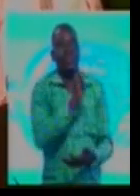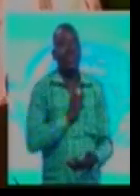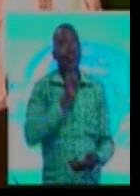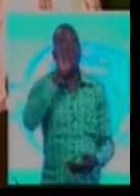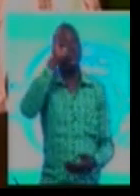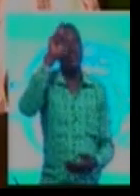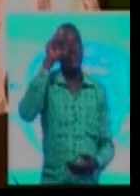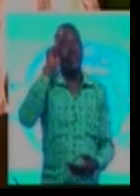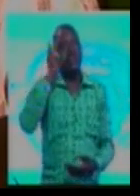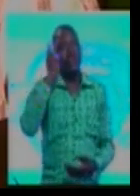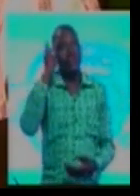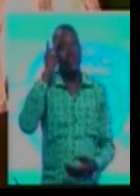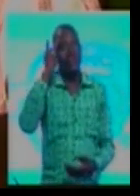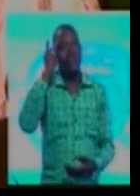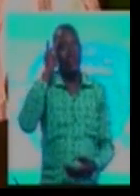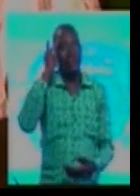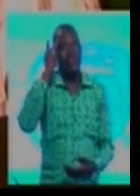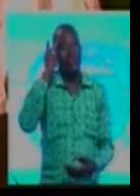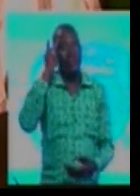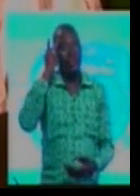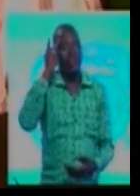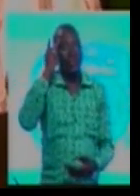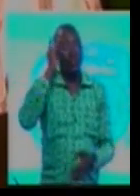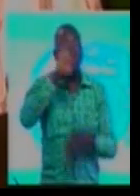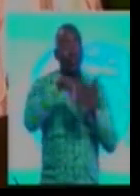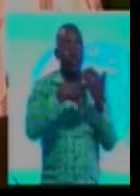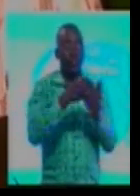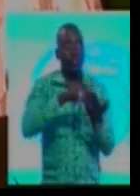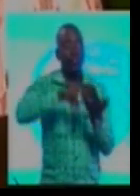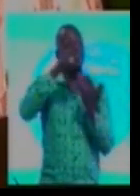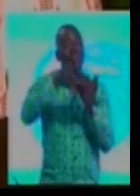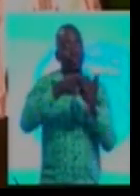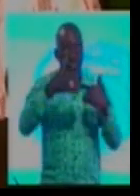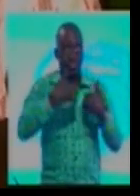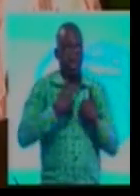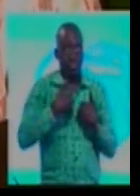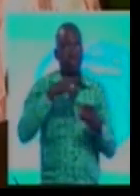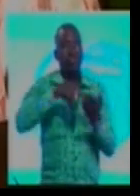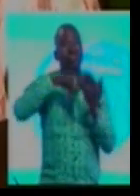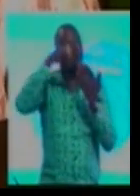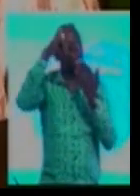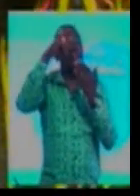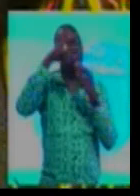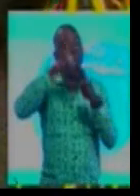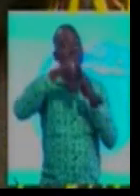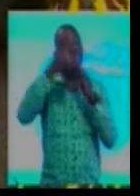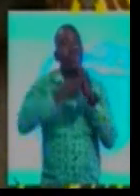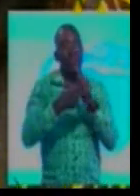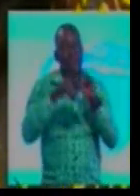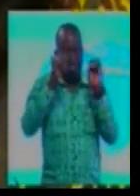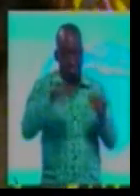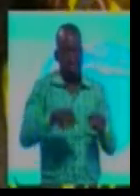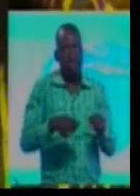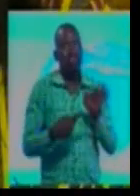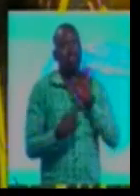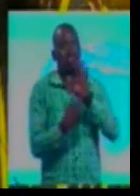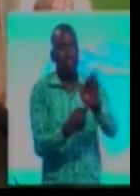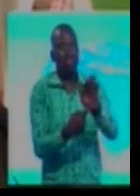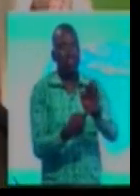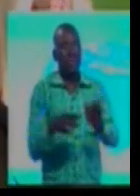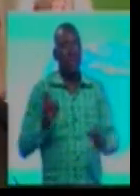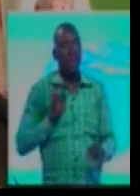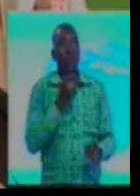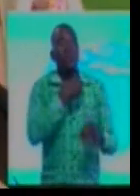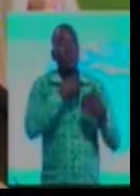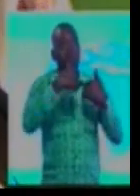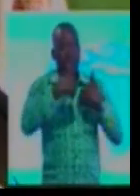que tous les 4 projets ont des résultats qui pourront être présentés. Nous avons plus de 12 kiosques